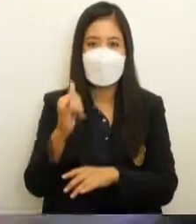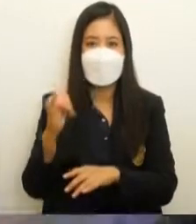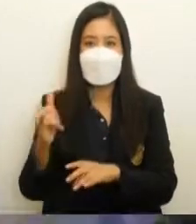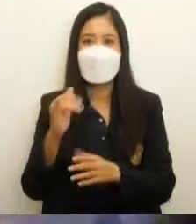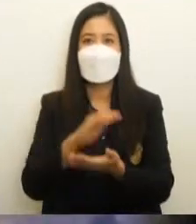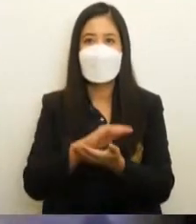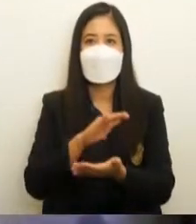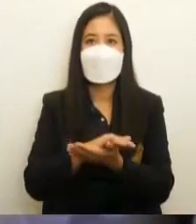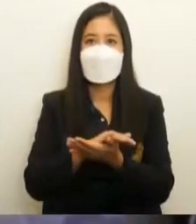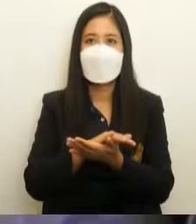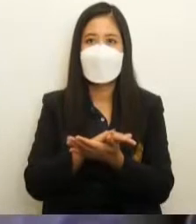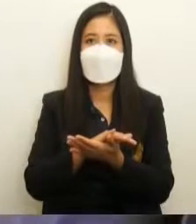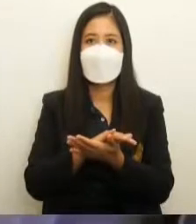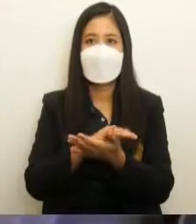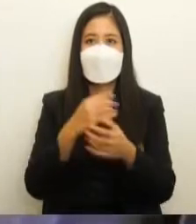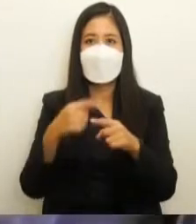สตร์นะคะ